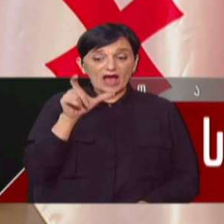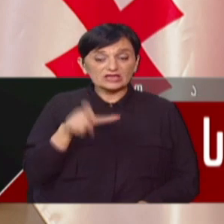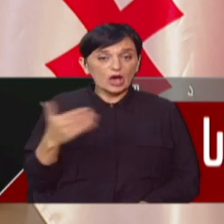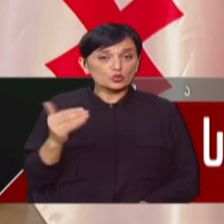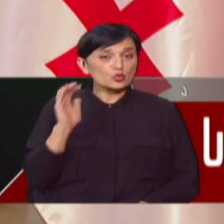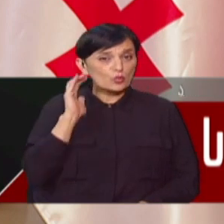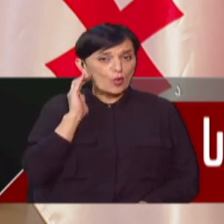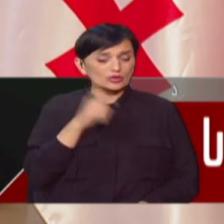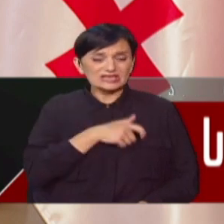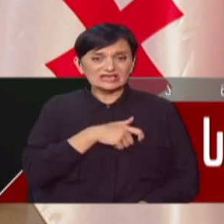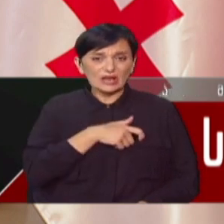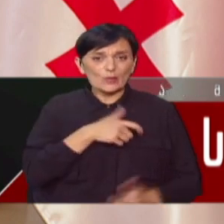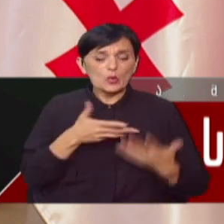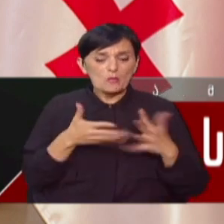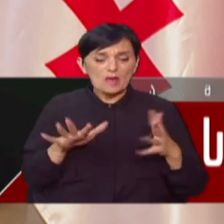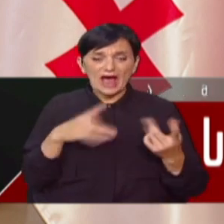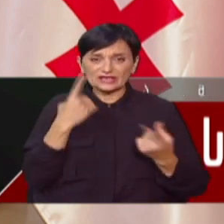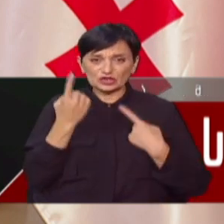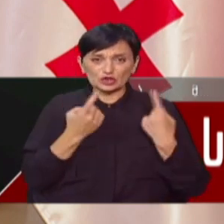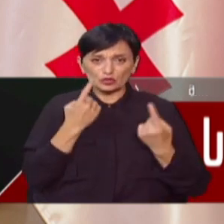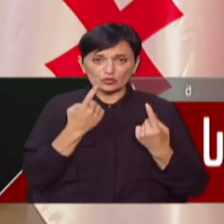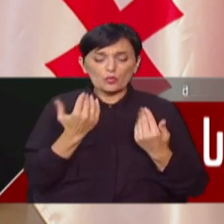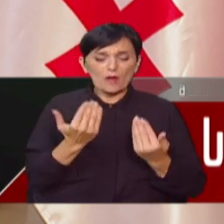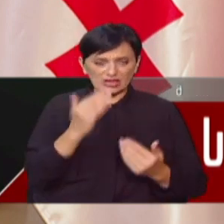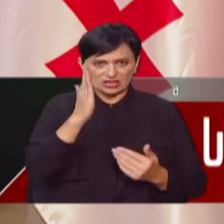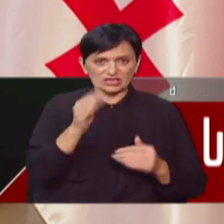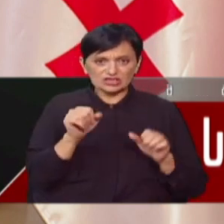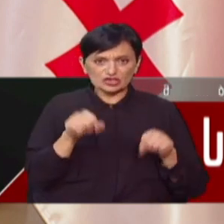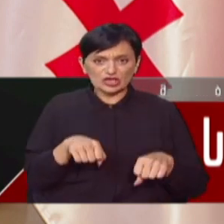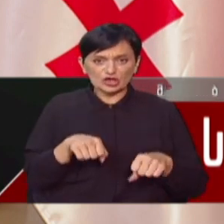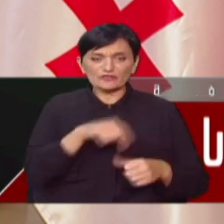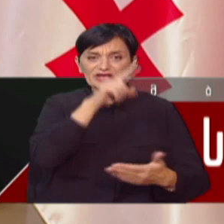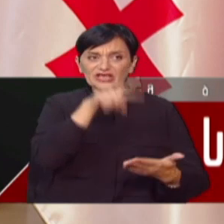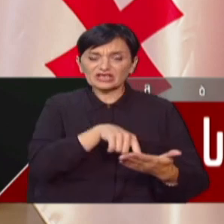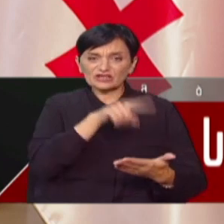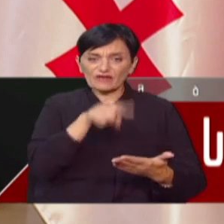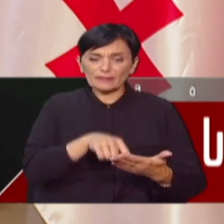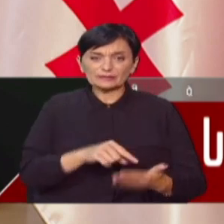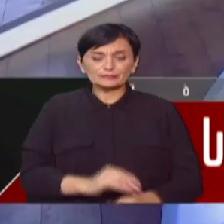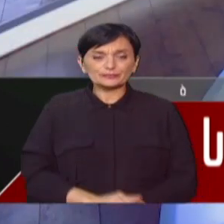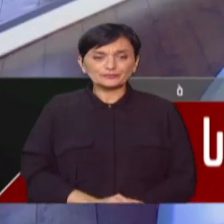მხრიდან მოისმენენ დეპუტატები უფრო მეტ ინფორმაციას და მათ ექნებათ საშუალება მას დაუსვან კითხვები.